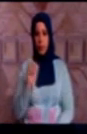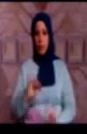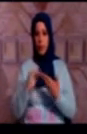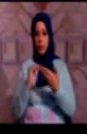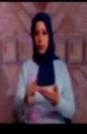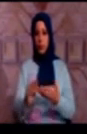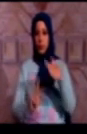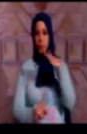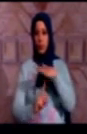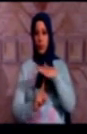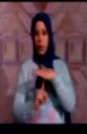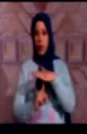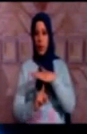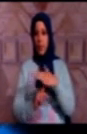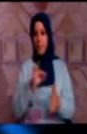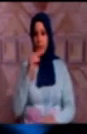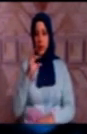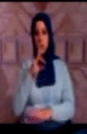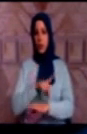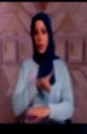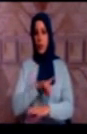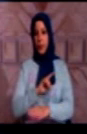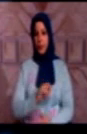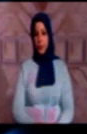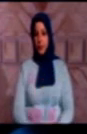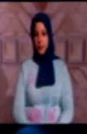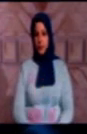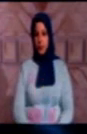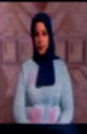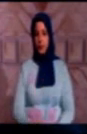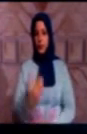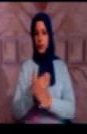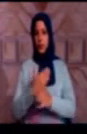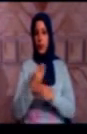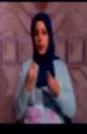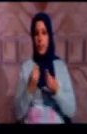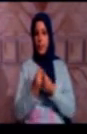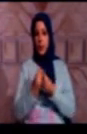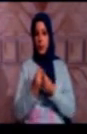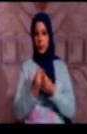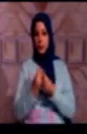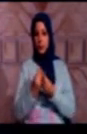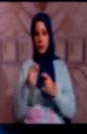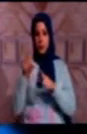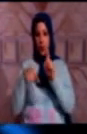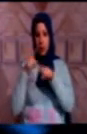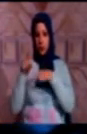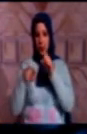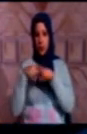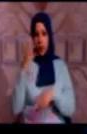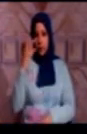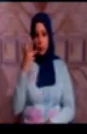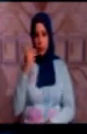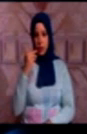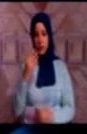في كليه زي كليه الطب وبالتالي مع تضييق نظام الاختيار المتعدد